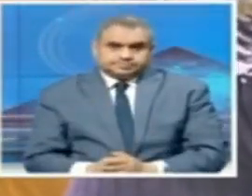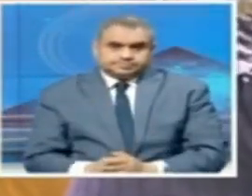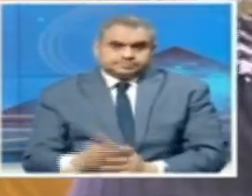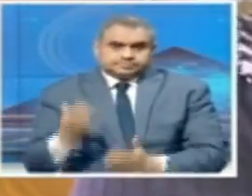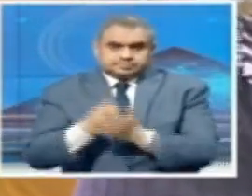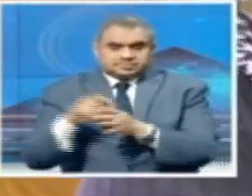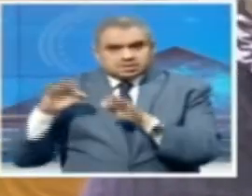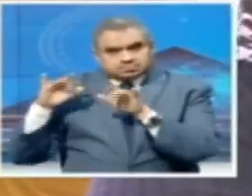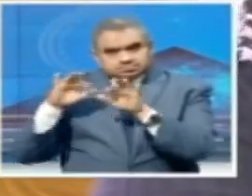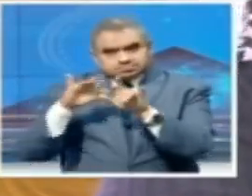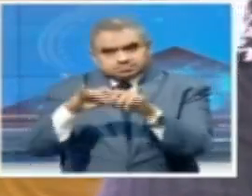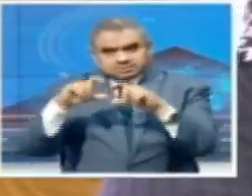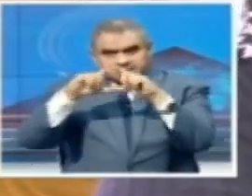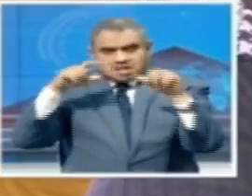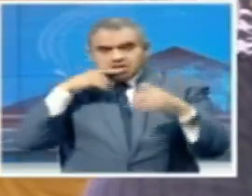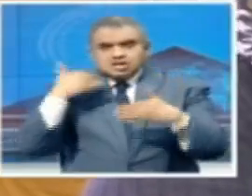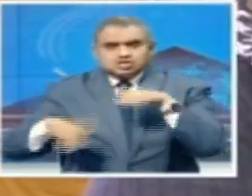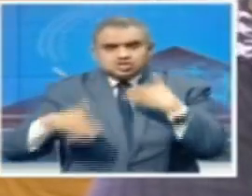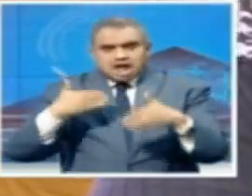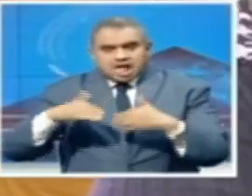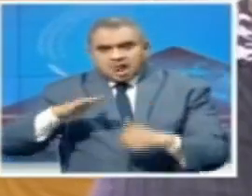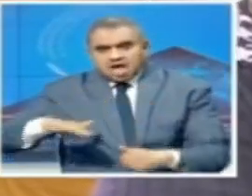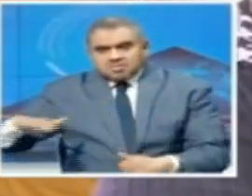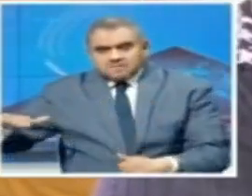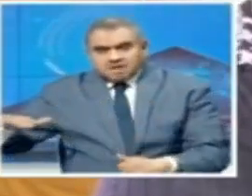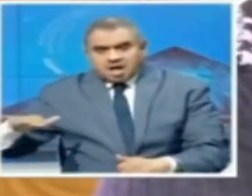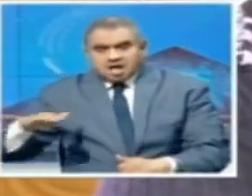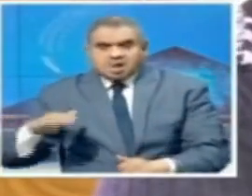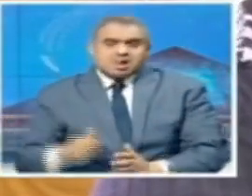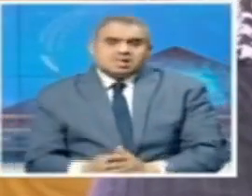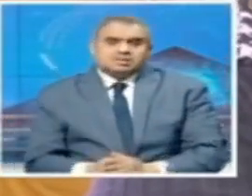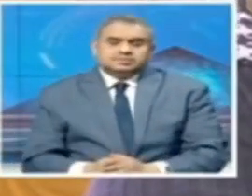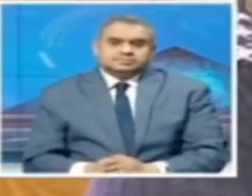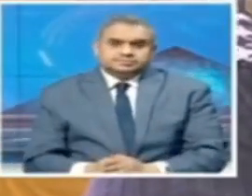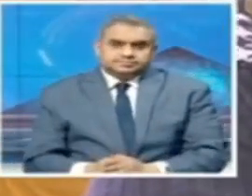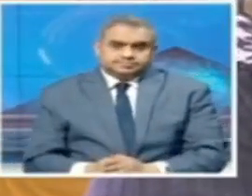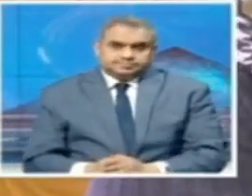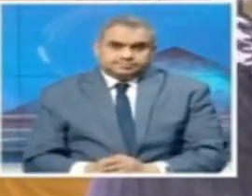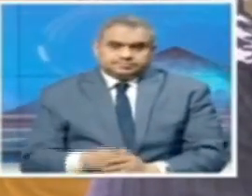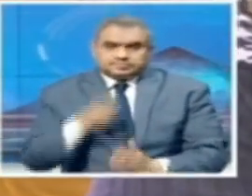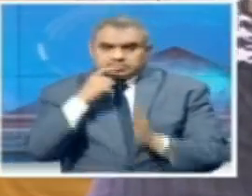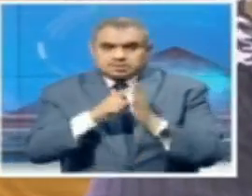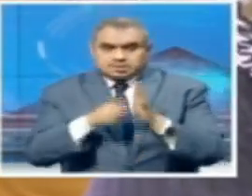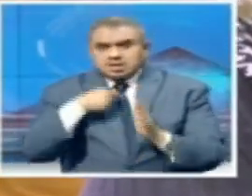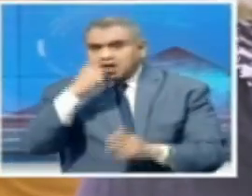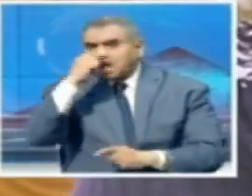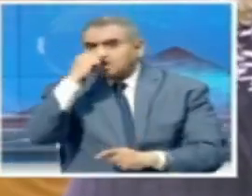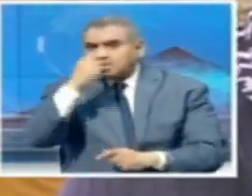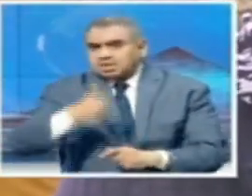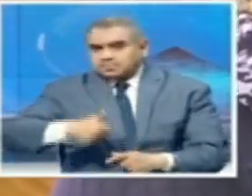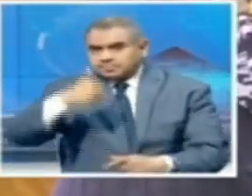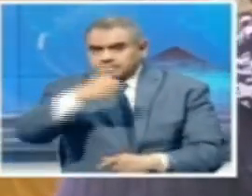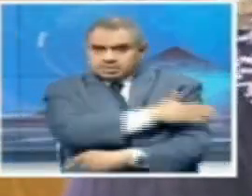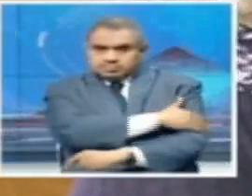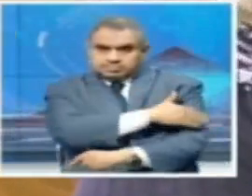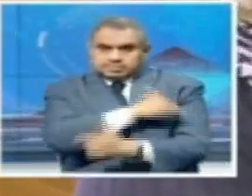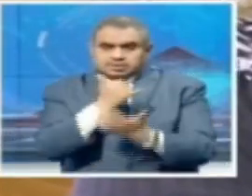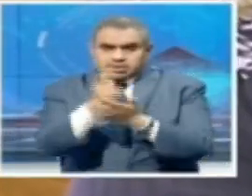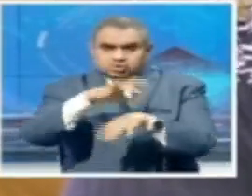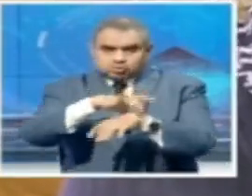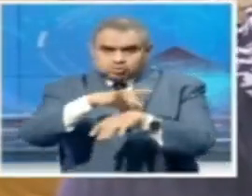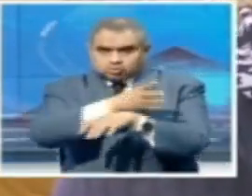فالاقبال بيبقى دايما على حمله شلل الاطفال، وده مع يعني كفاءه الفريق